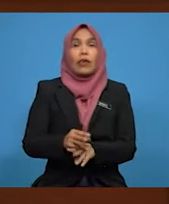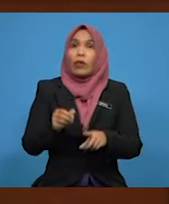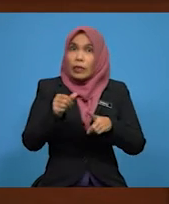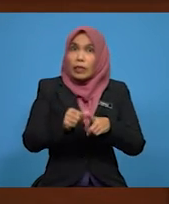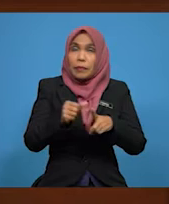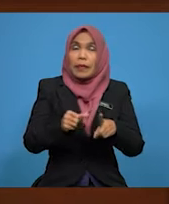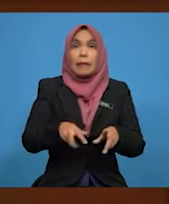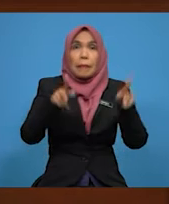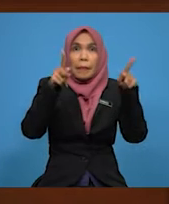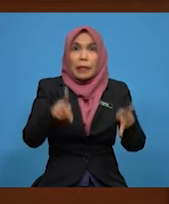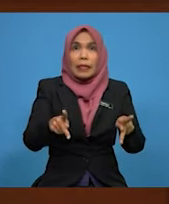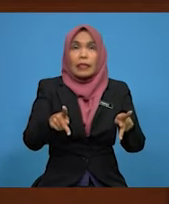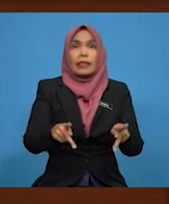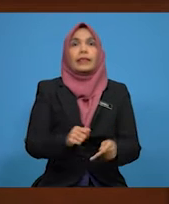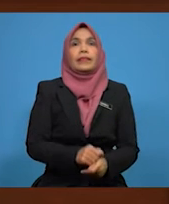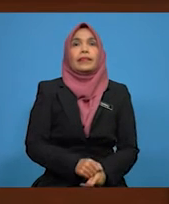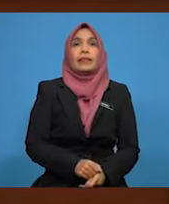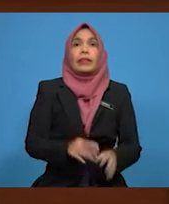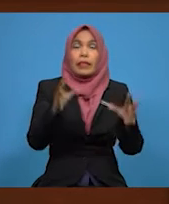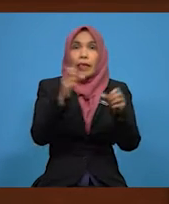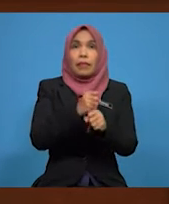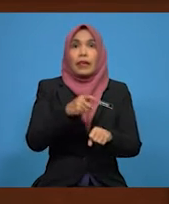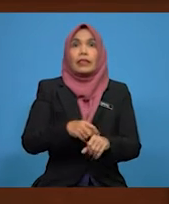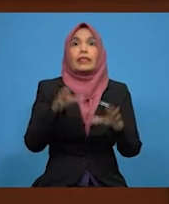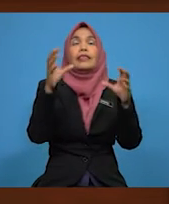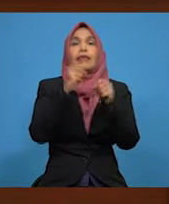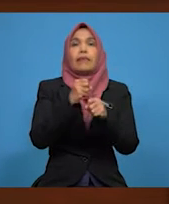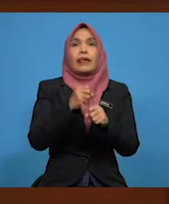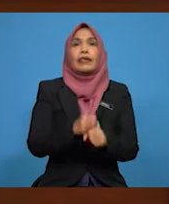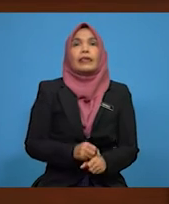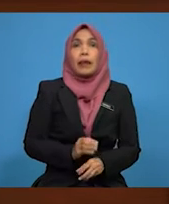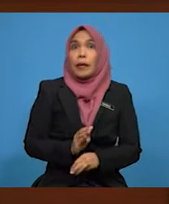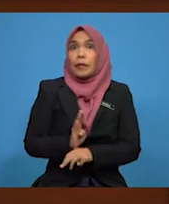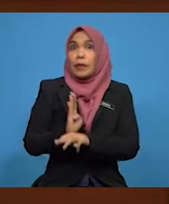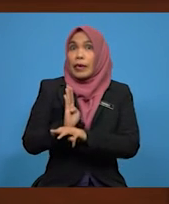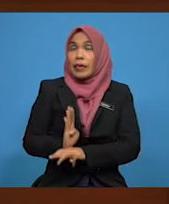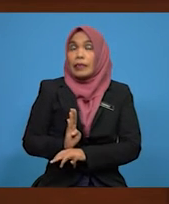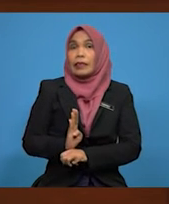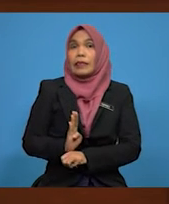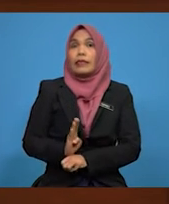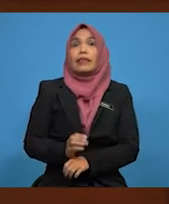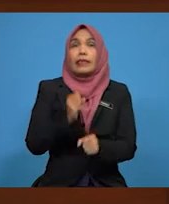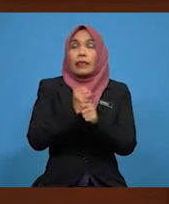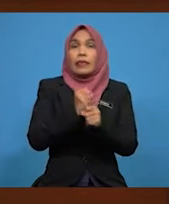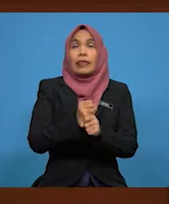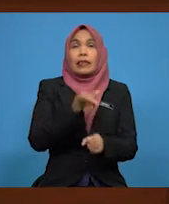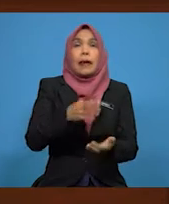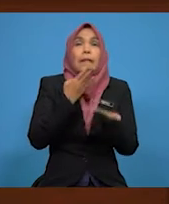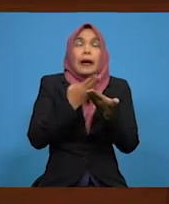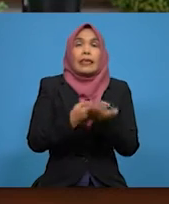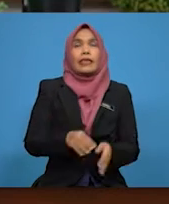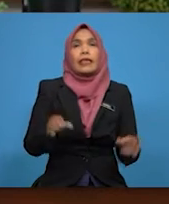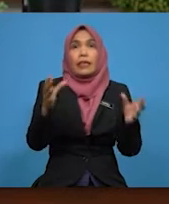sasaran organisasi atau syarikat dapat dicapai dan budaya kerja yang kondusif dapat dilaksanakan.